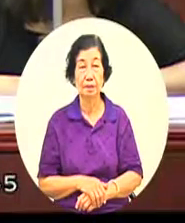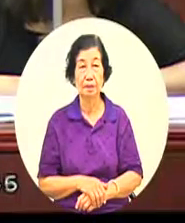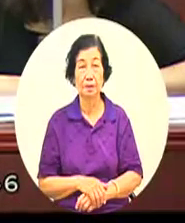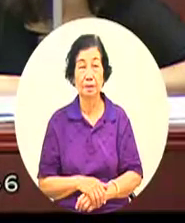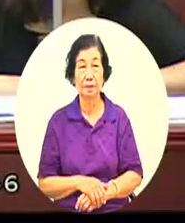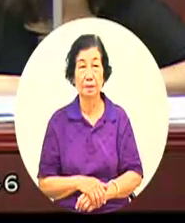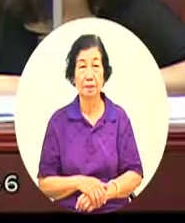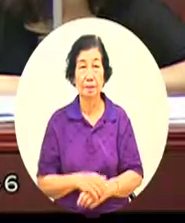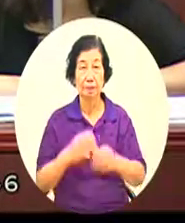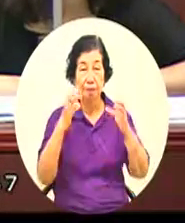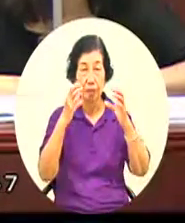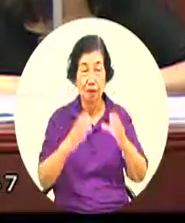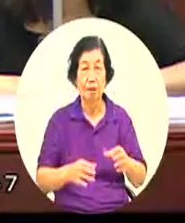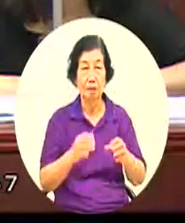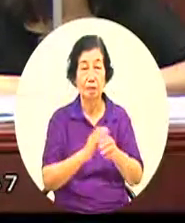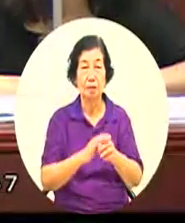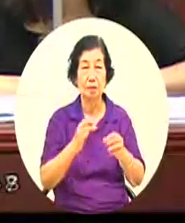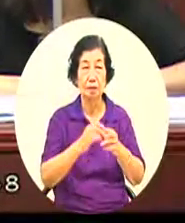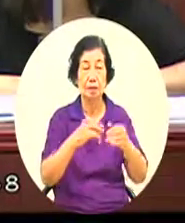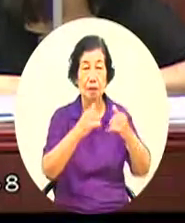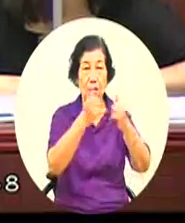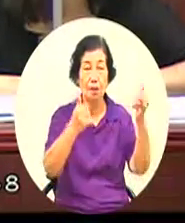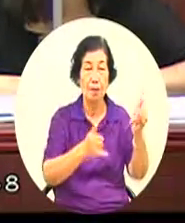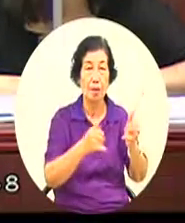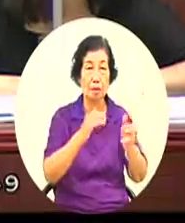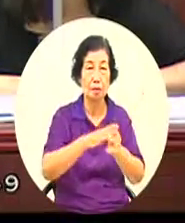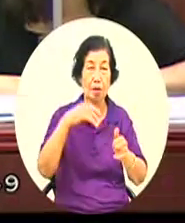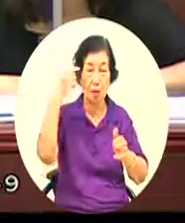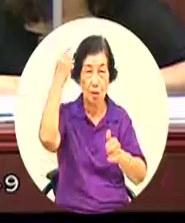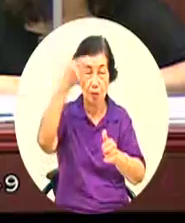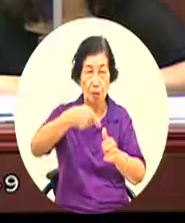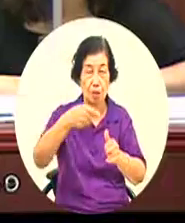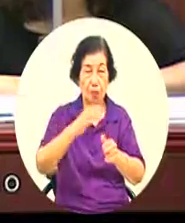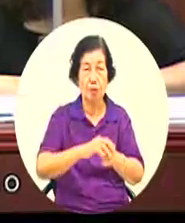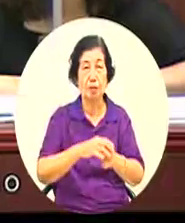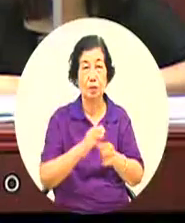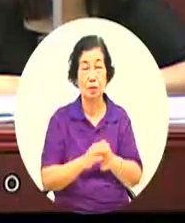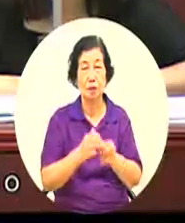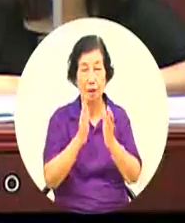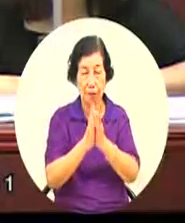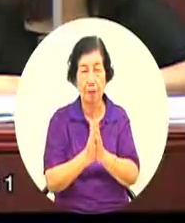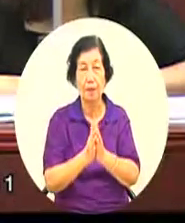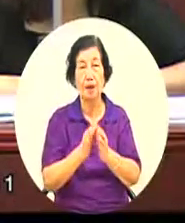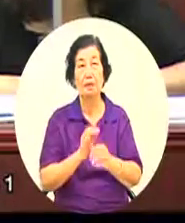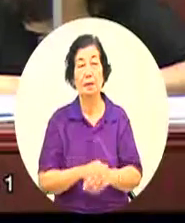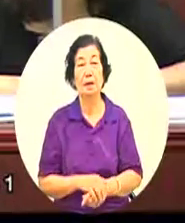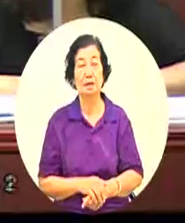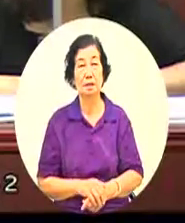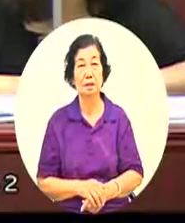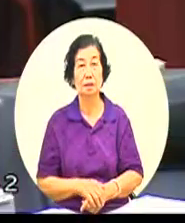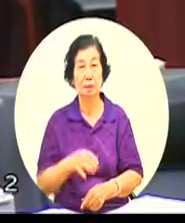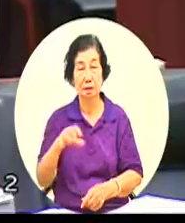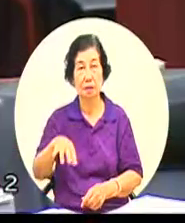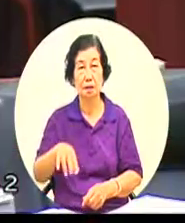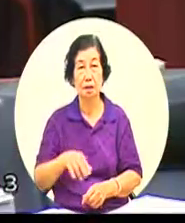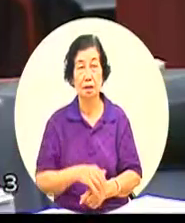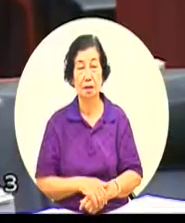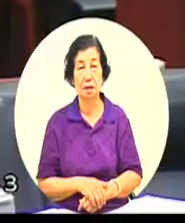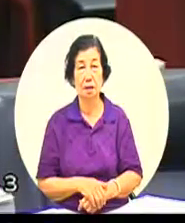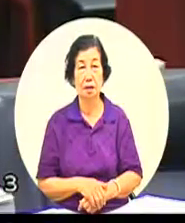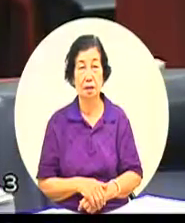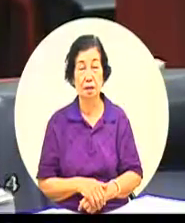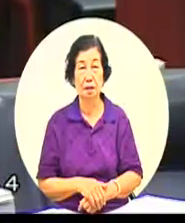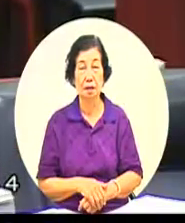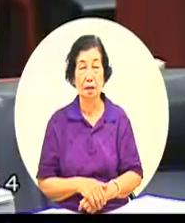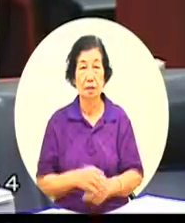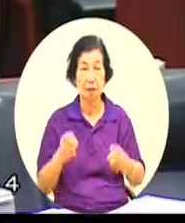的民俗的一个祭典吧？大乌龙祭典。 副局长，这个是刚安地修